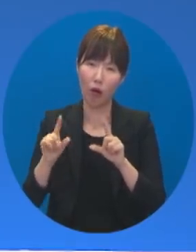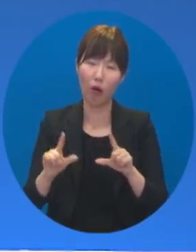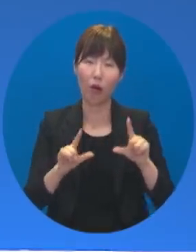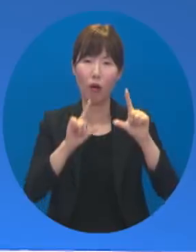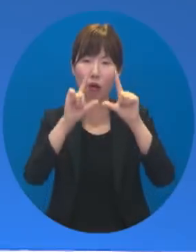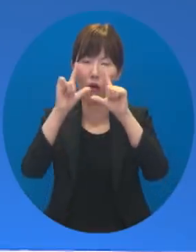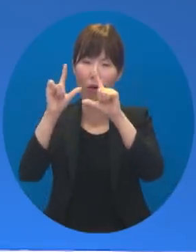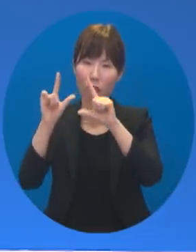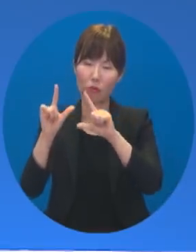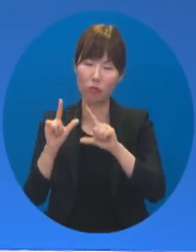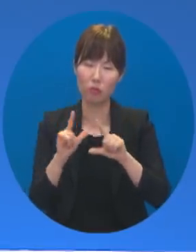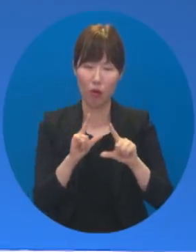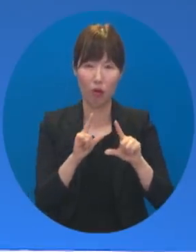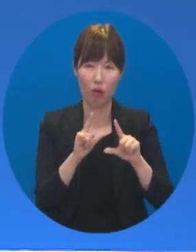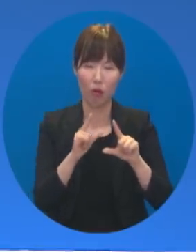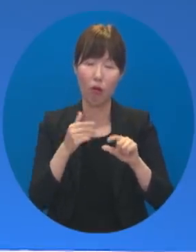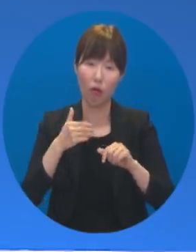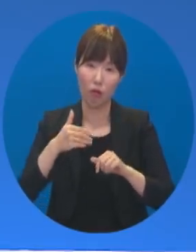가장 후회할까?